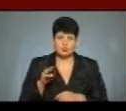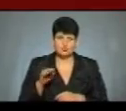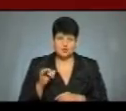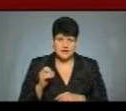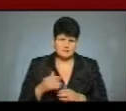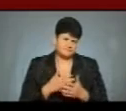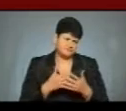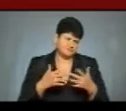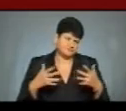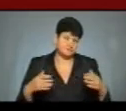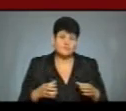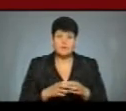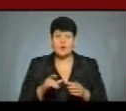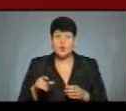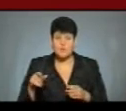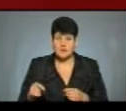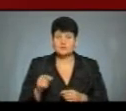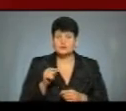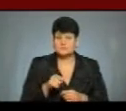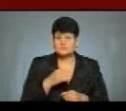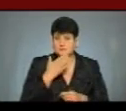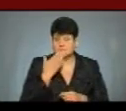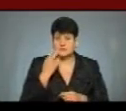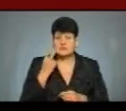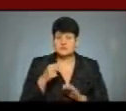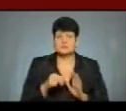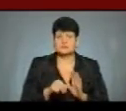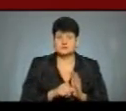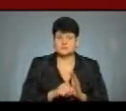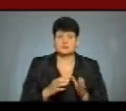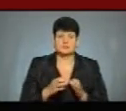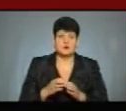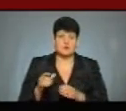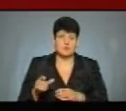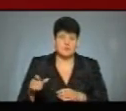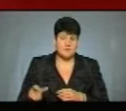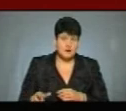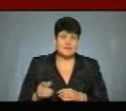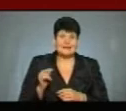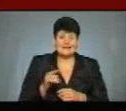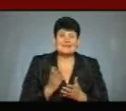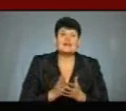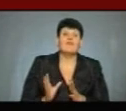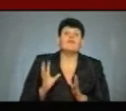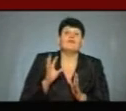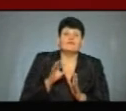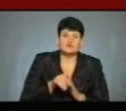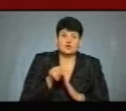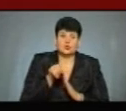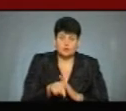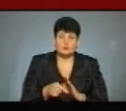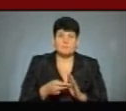ряду громад. Тобто, власне, тут немає 26 громад з тих, які є в тому перспективному плані,